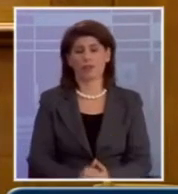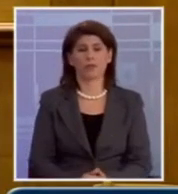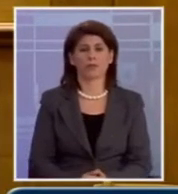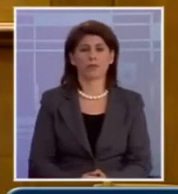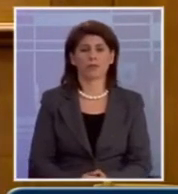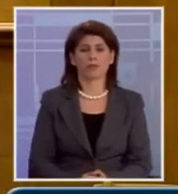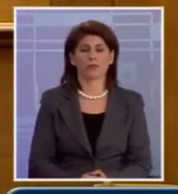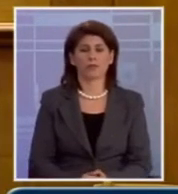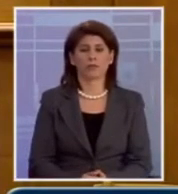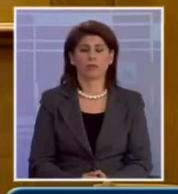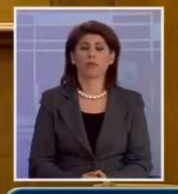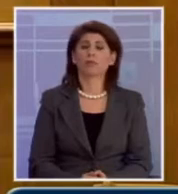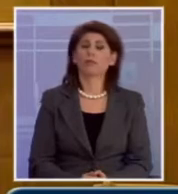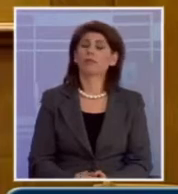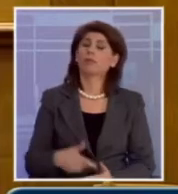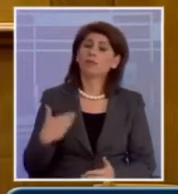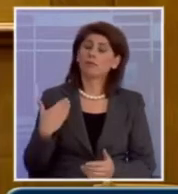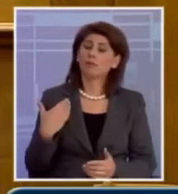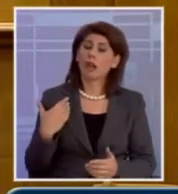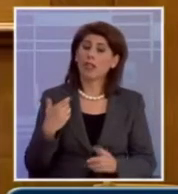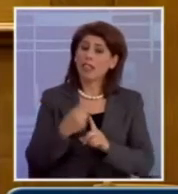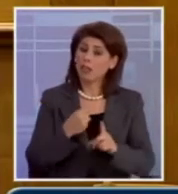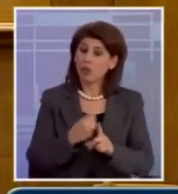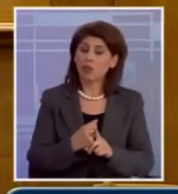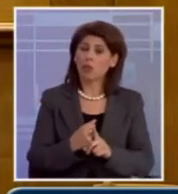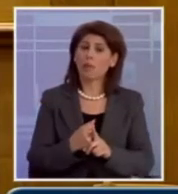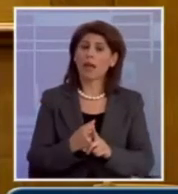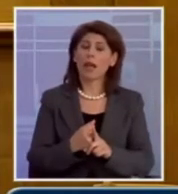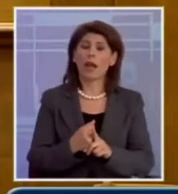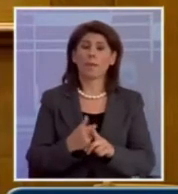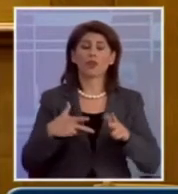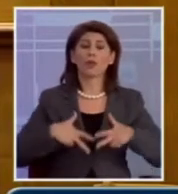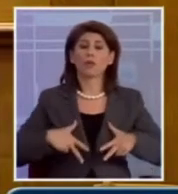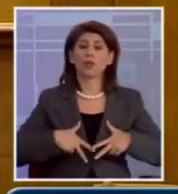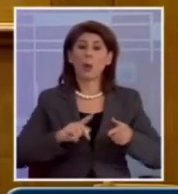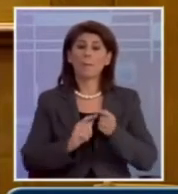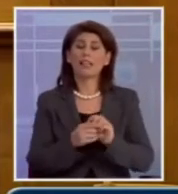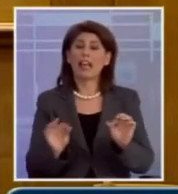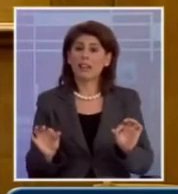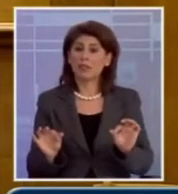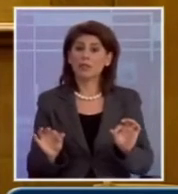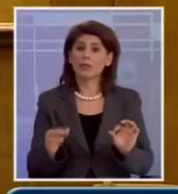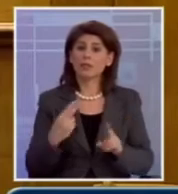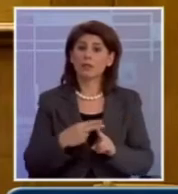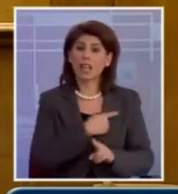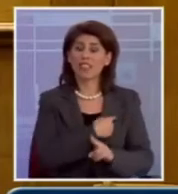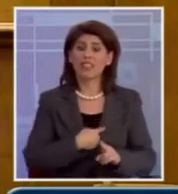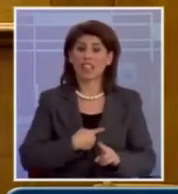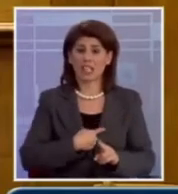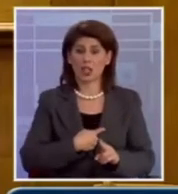Διεκδικούμε από τις επαναπροσλήψεις του Υπουργείου Μεταρρύθμισης ένα σημαντικό αριθμό